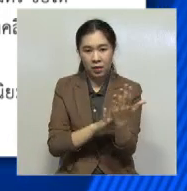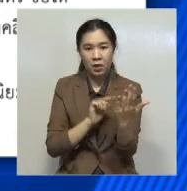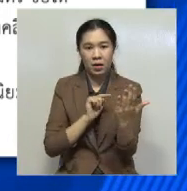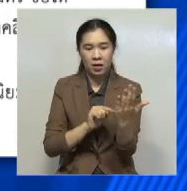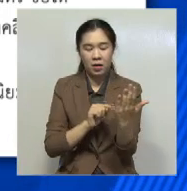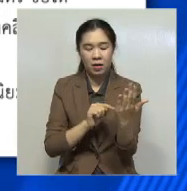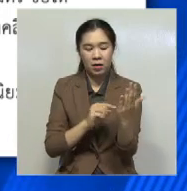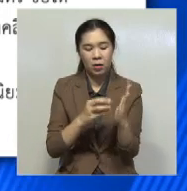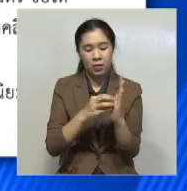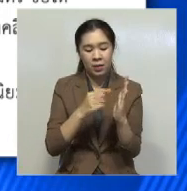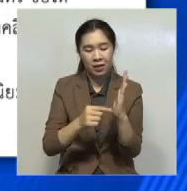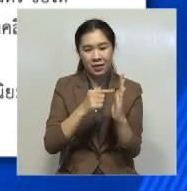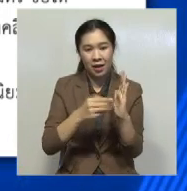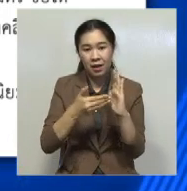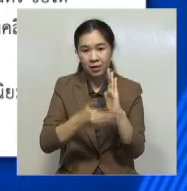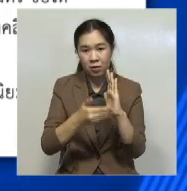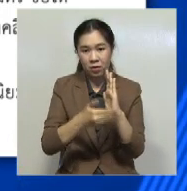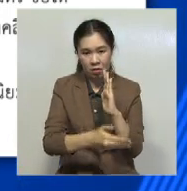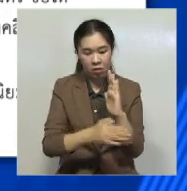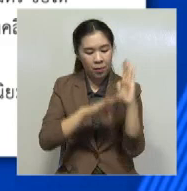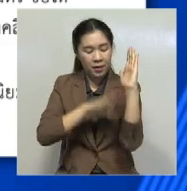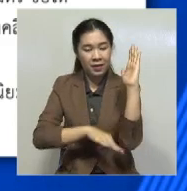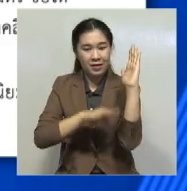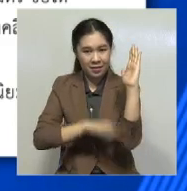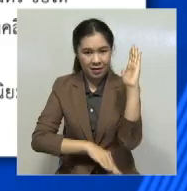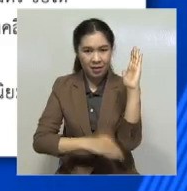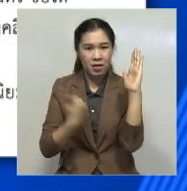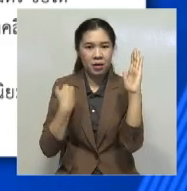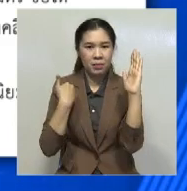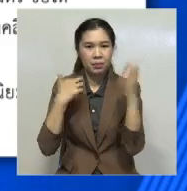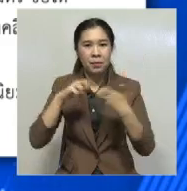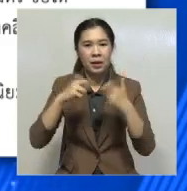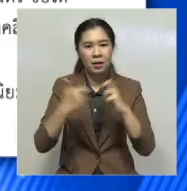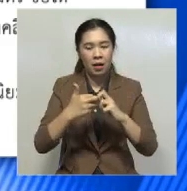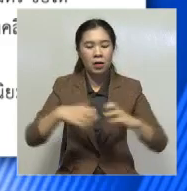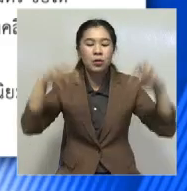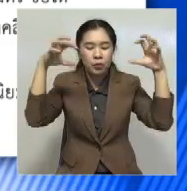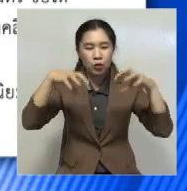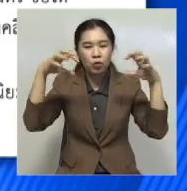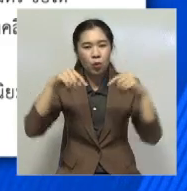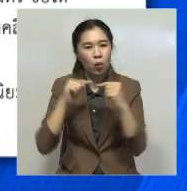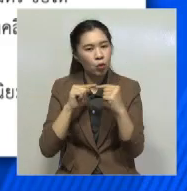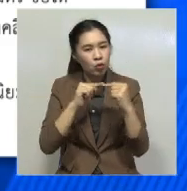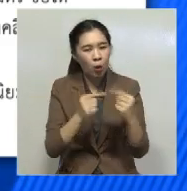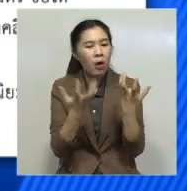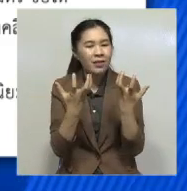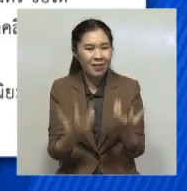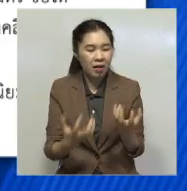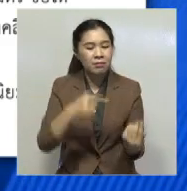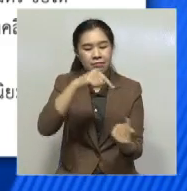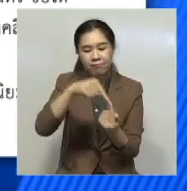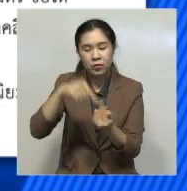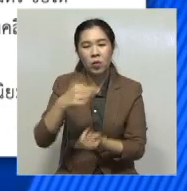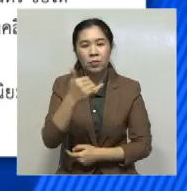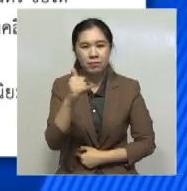มด้านตะวันตกของภาคกลางภาคตะวันออกรวมไปถึงภาคใต้ฝั่งตะวันตกมีฝนตกอย่างต่อเนื่องแล้วก็มีฝนตกหนักบางพื้นที่ด้ว